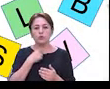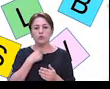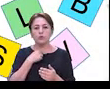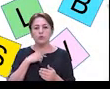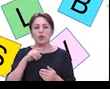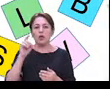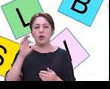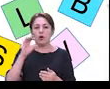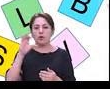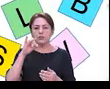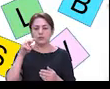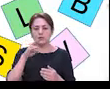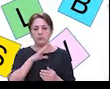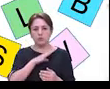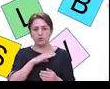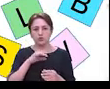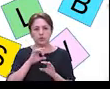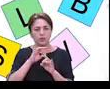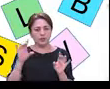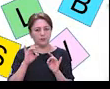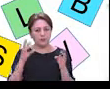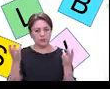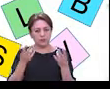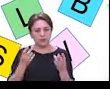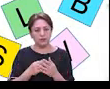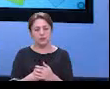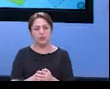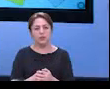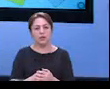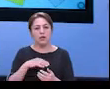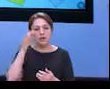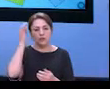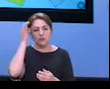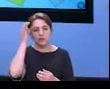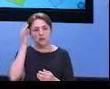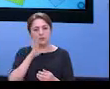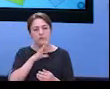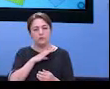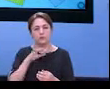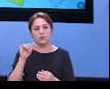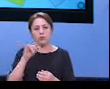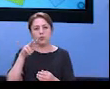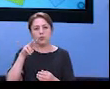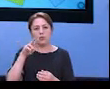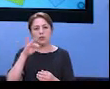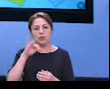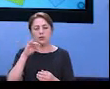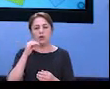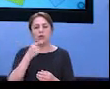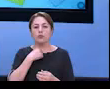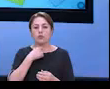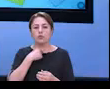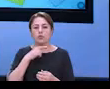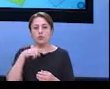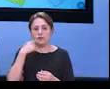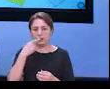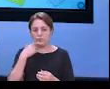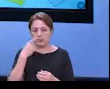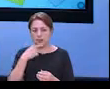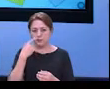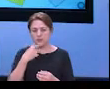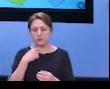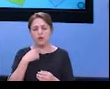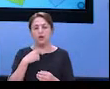tovushlarning hosil bo'lishini tushuntirib bering. Yodingizda bo'lsa, unli tovushlar talaffuz